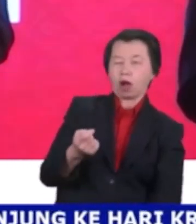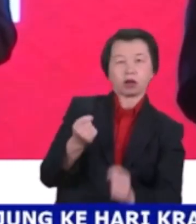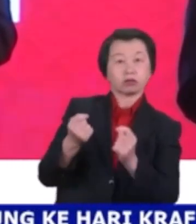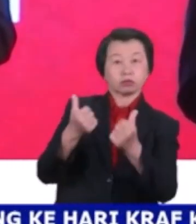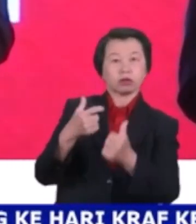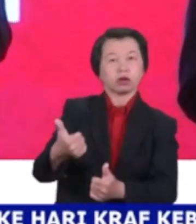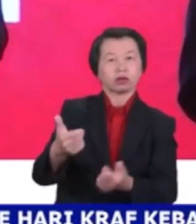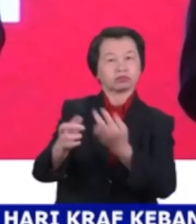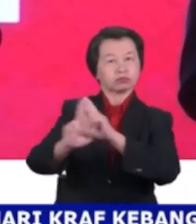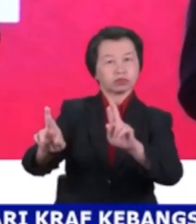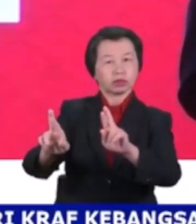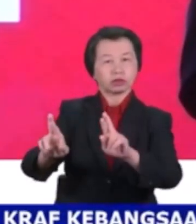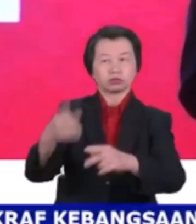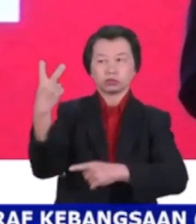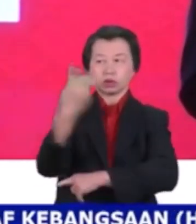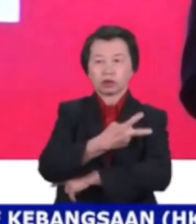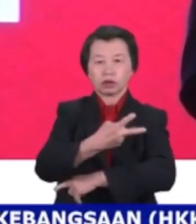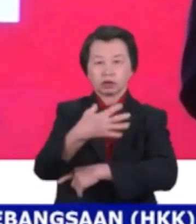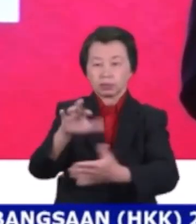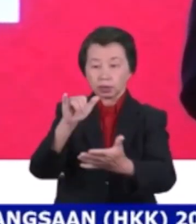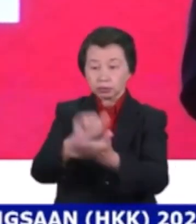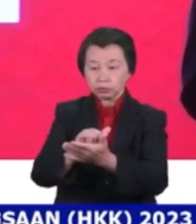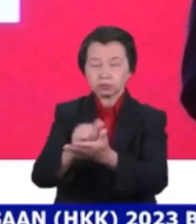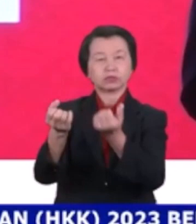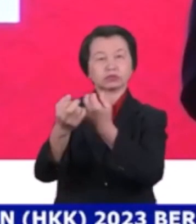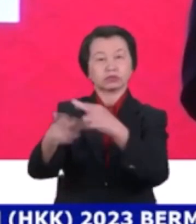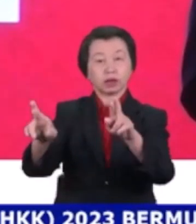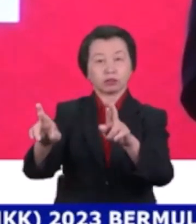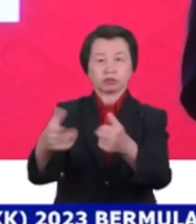menyiapkan dua lagi